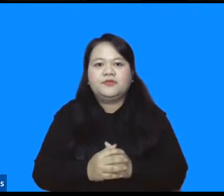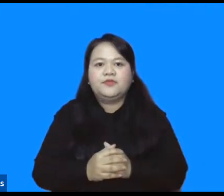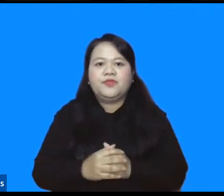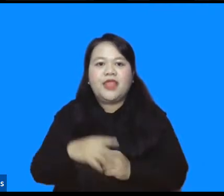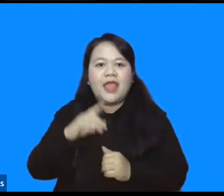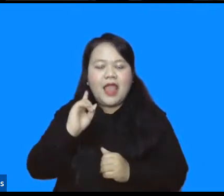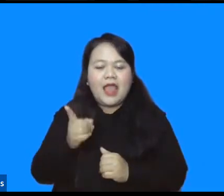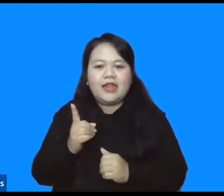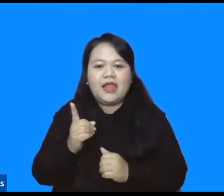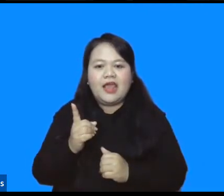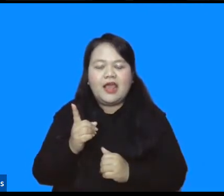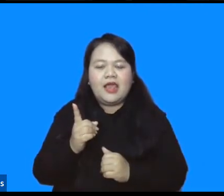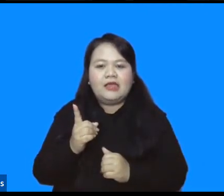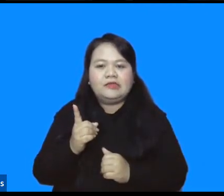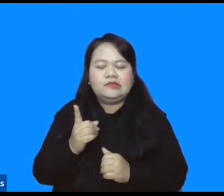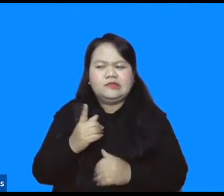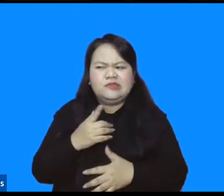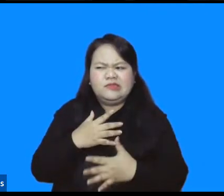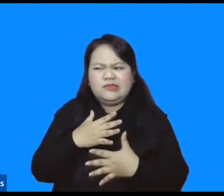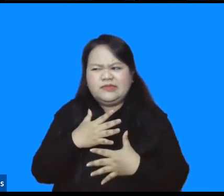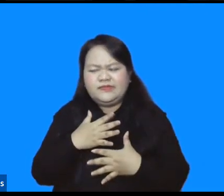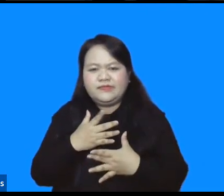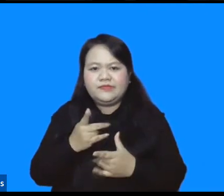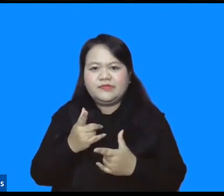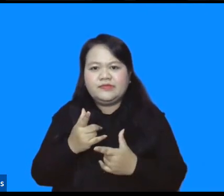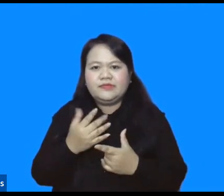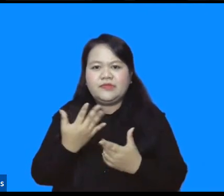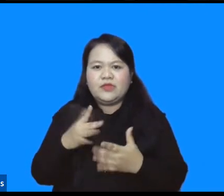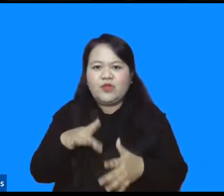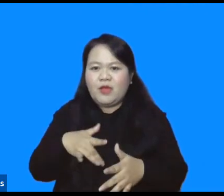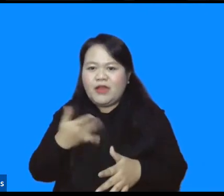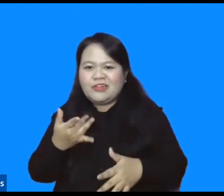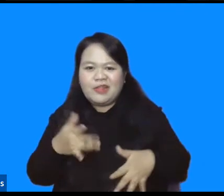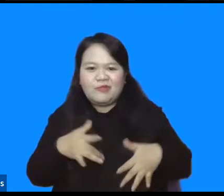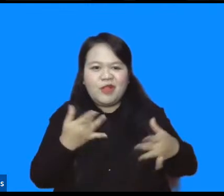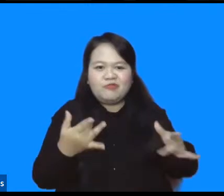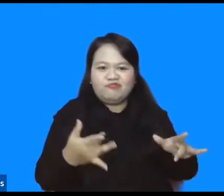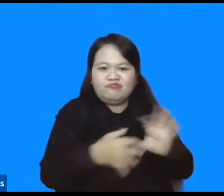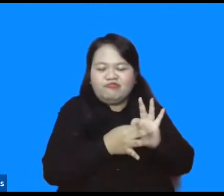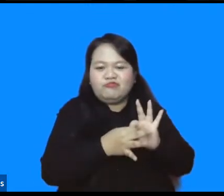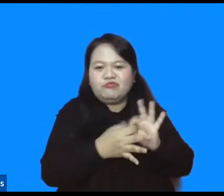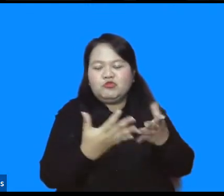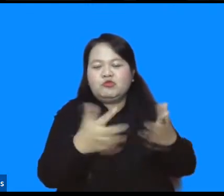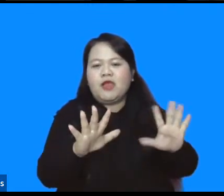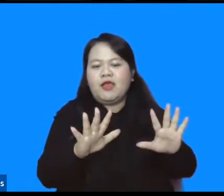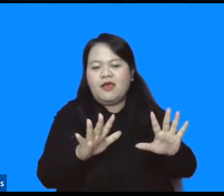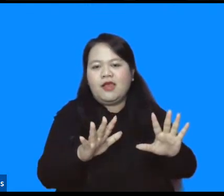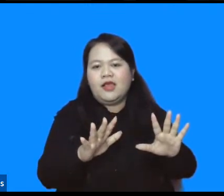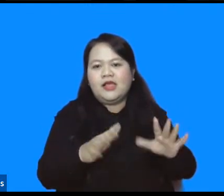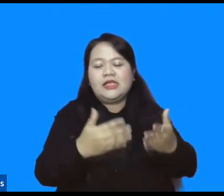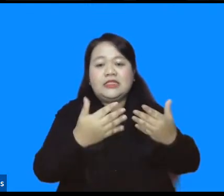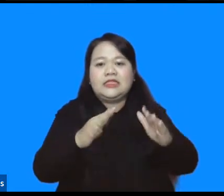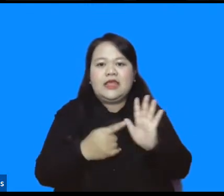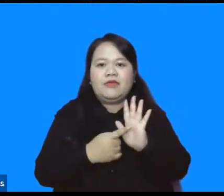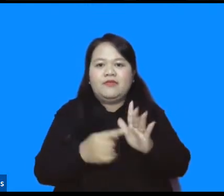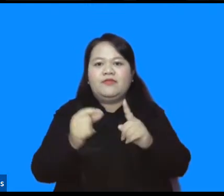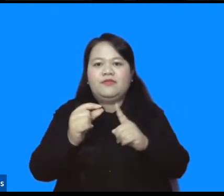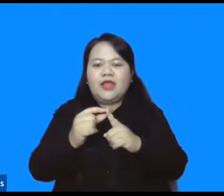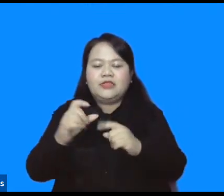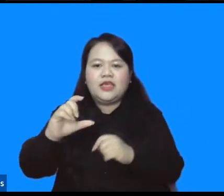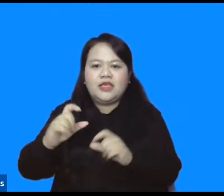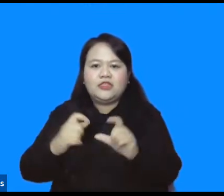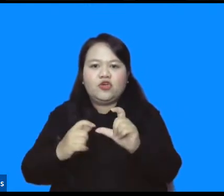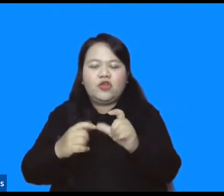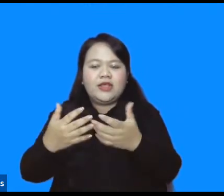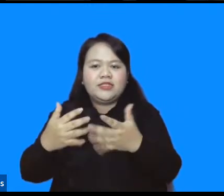ada sesuatu yang takut aduh ini sudah terbangun dengan baik gitu ya. Jangan sampai setelah Pancasila selesai bubar gitu loh. Jangan